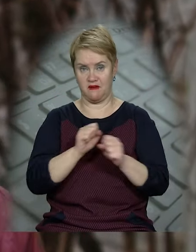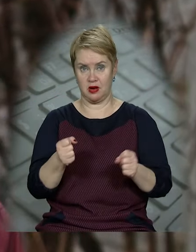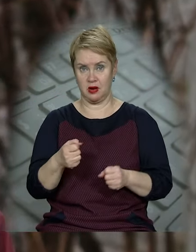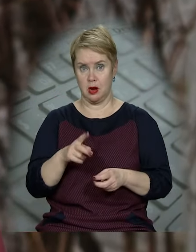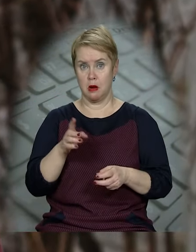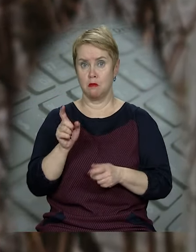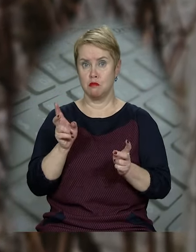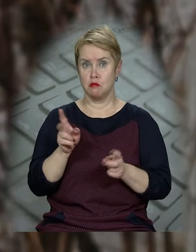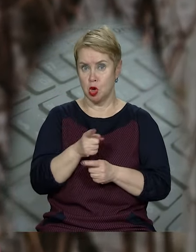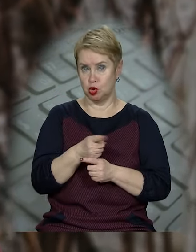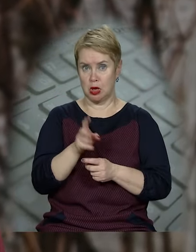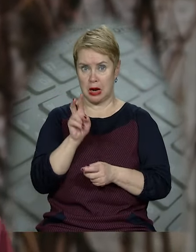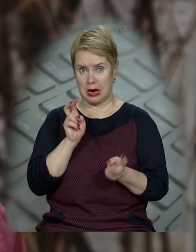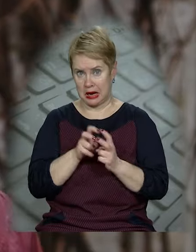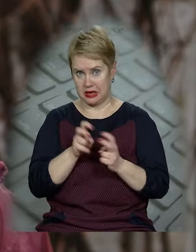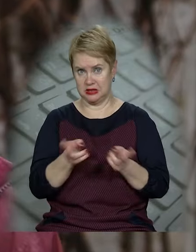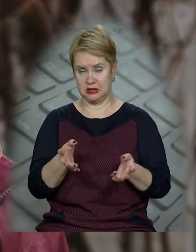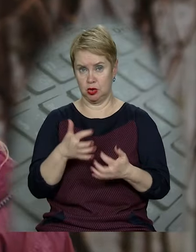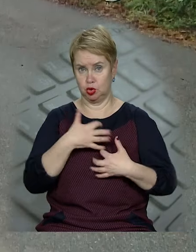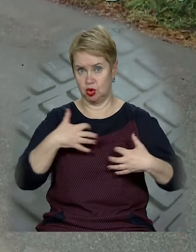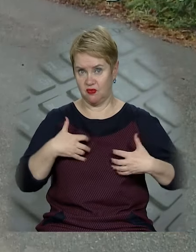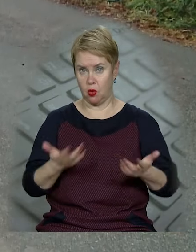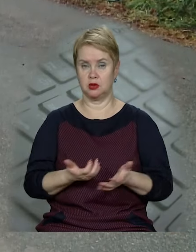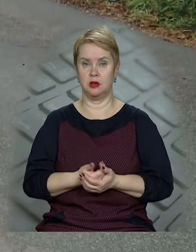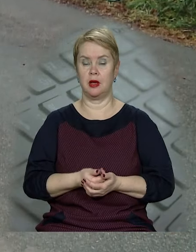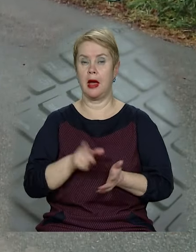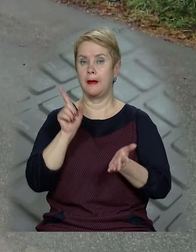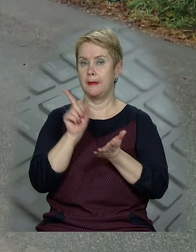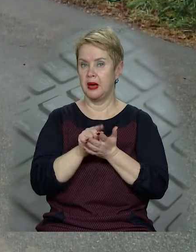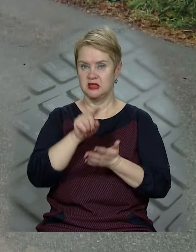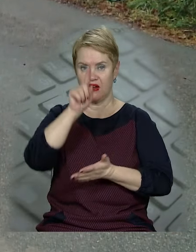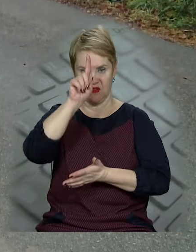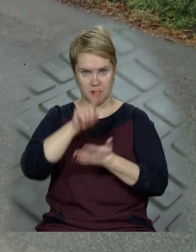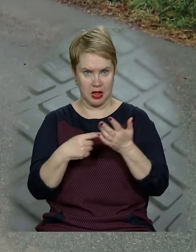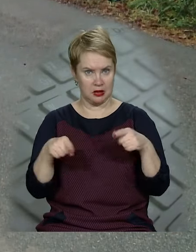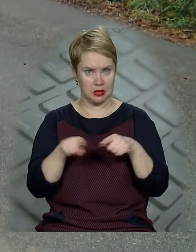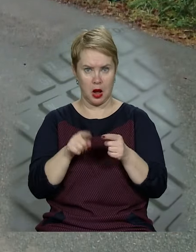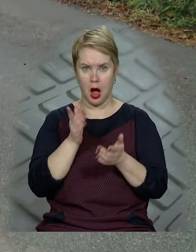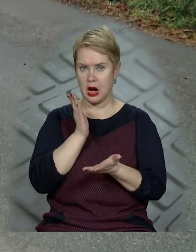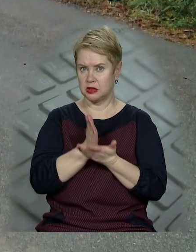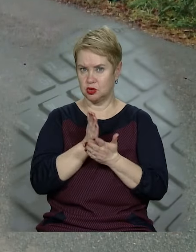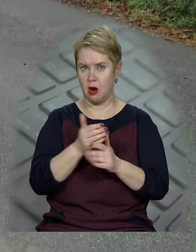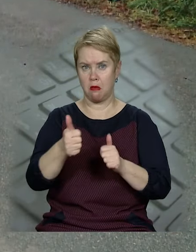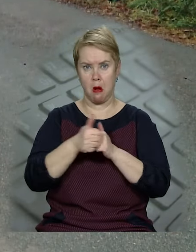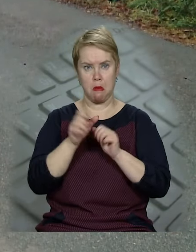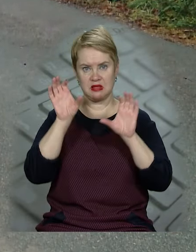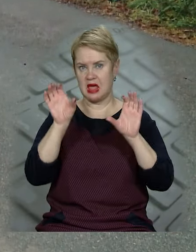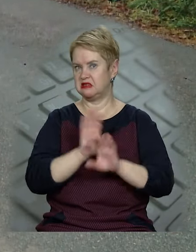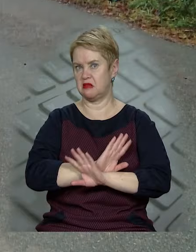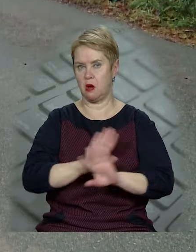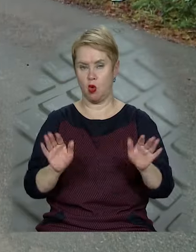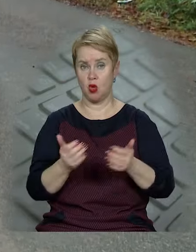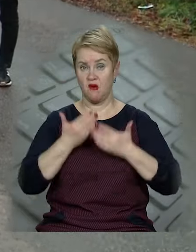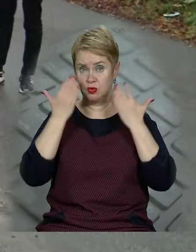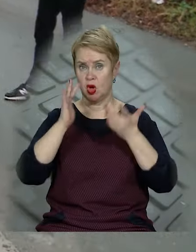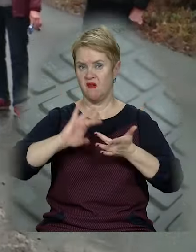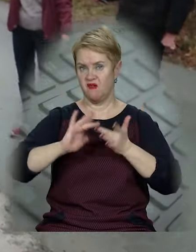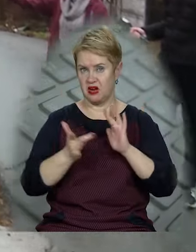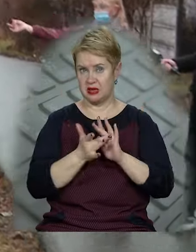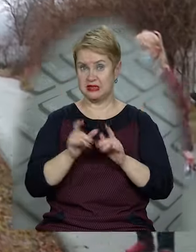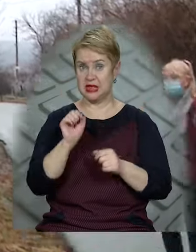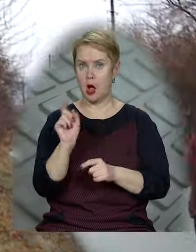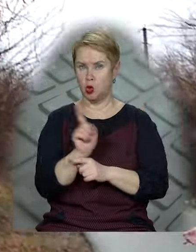Миші, криси, бродячі животні. Пенсіонерка впевнена, таке розташування баків незаконне. Вичитала в інтернеті,